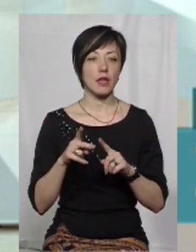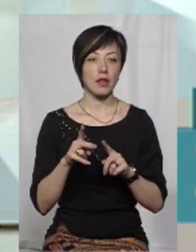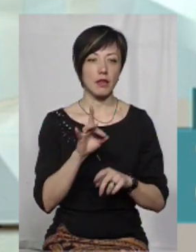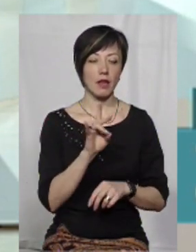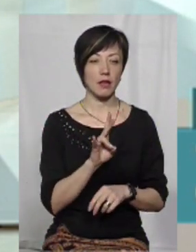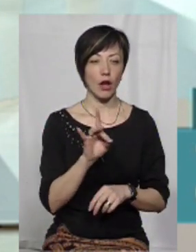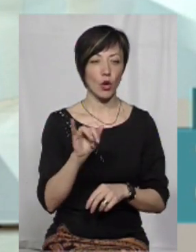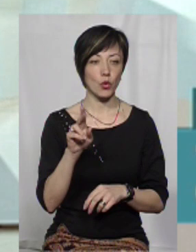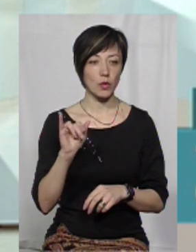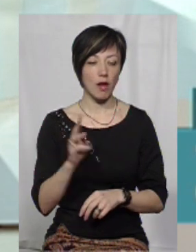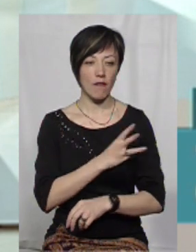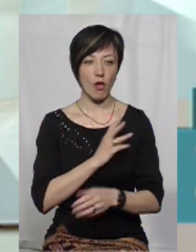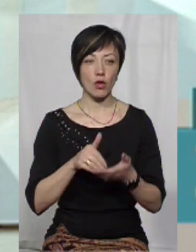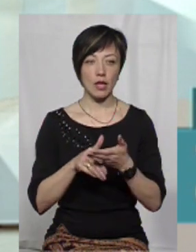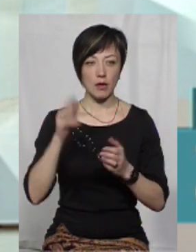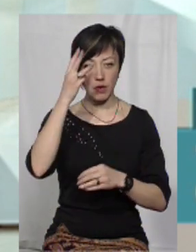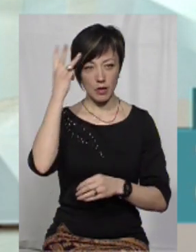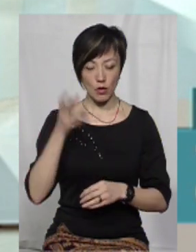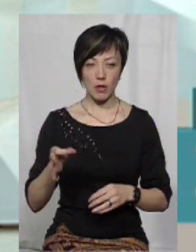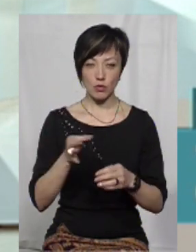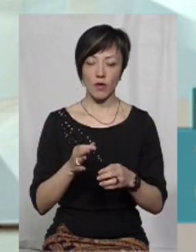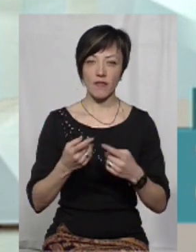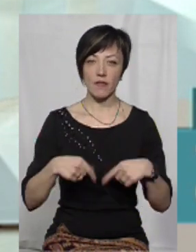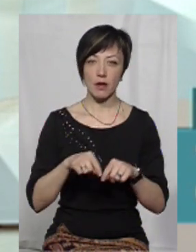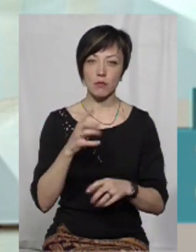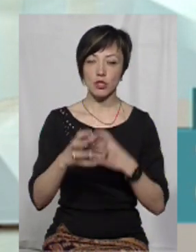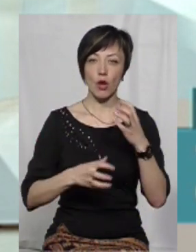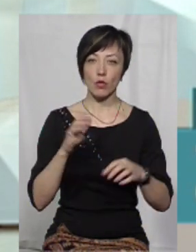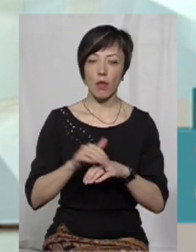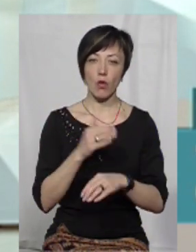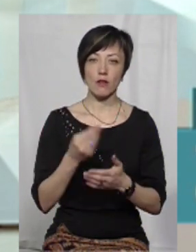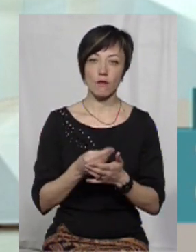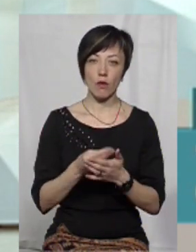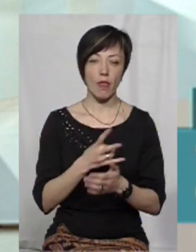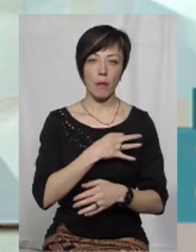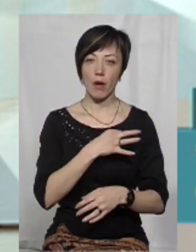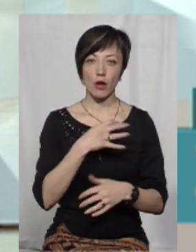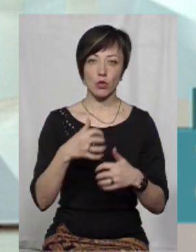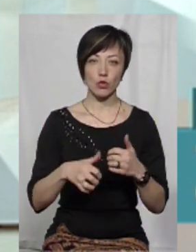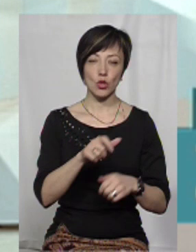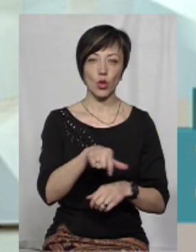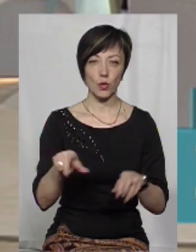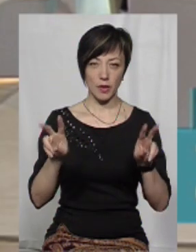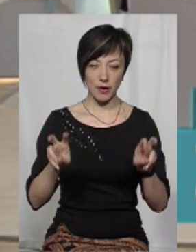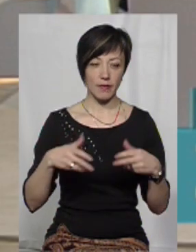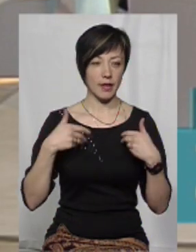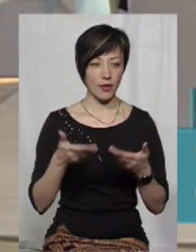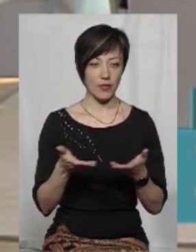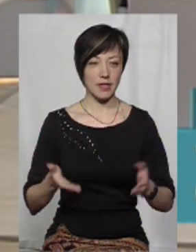Наталією Гудик, волонтеркою Хмельницької обласної філії Міжнародного благодійного фонду «Небайдужі люди». Вітаю